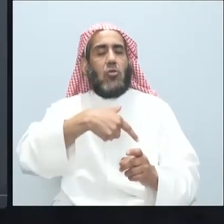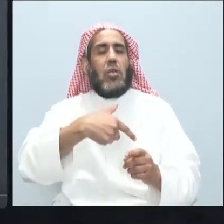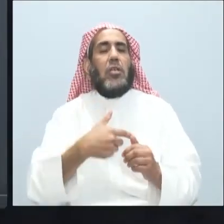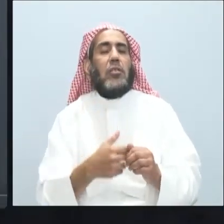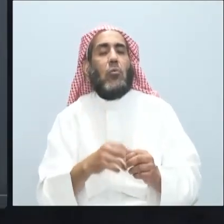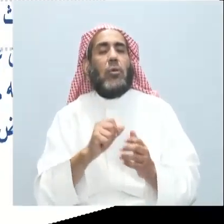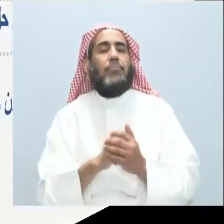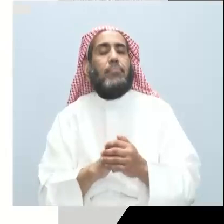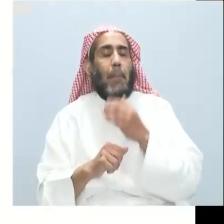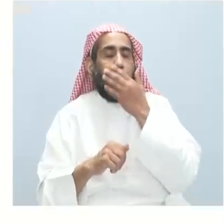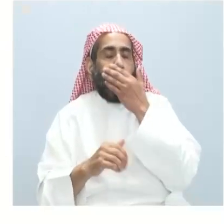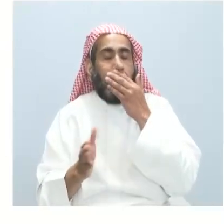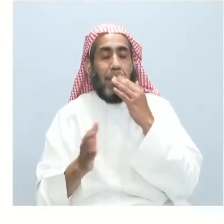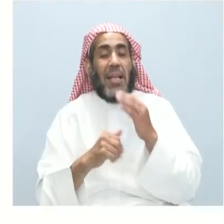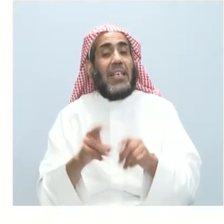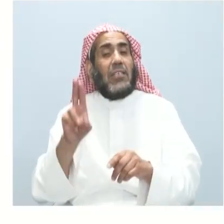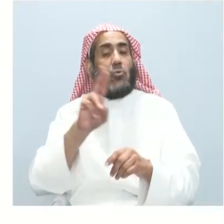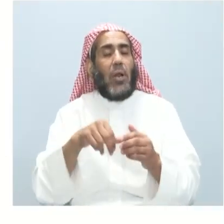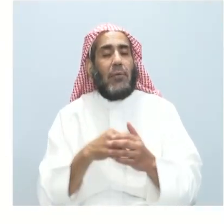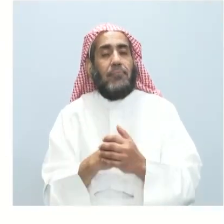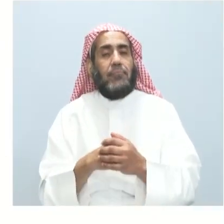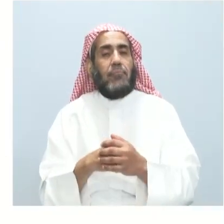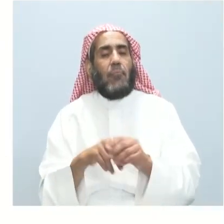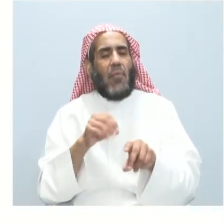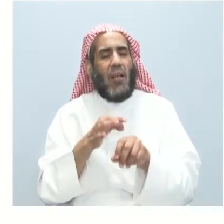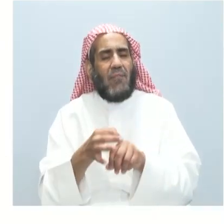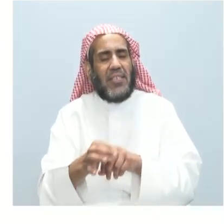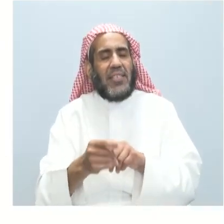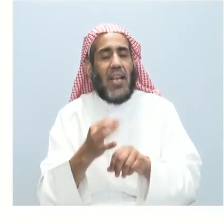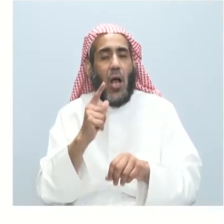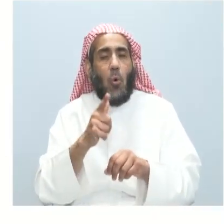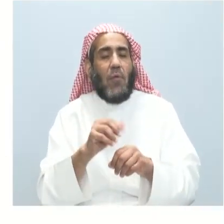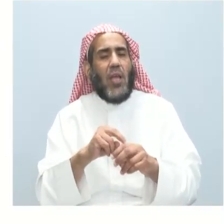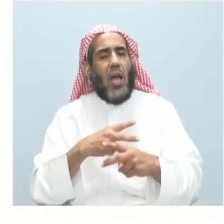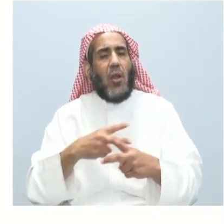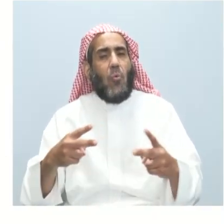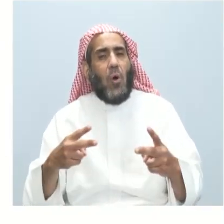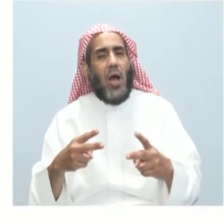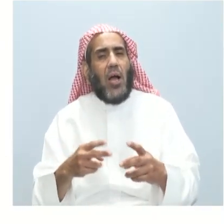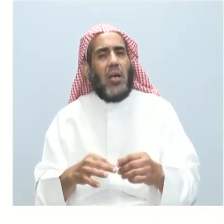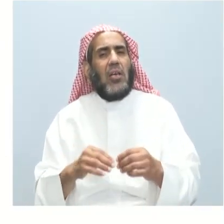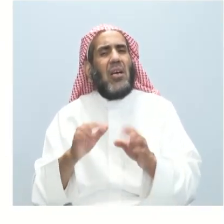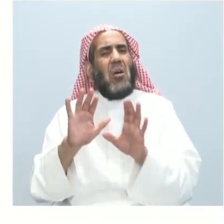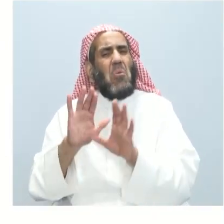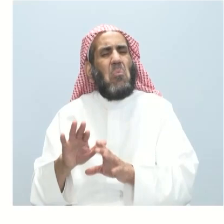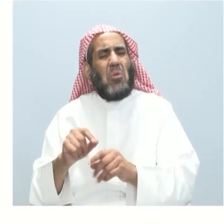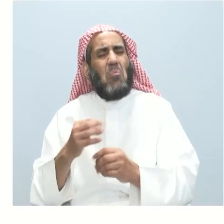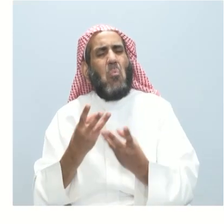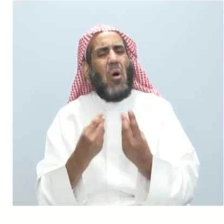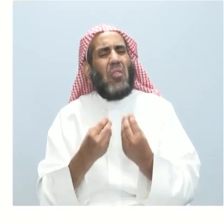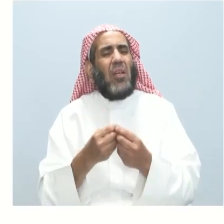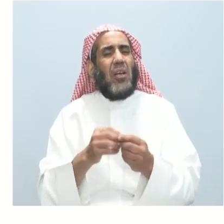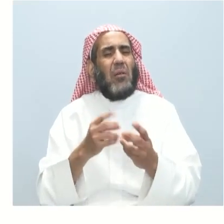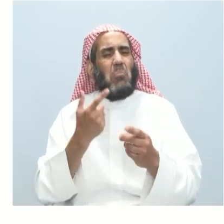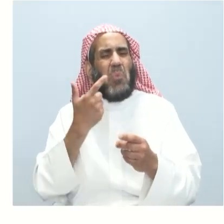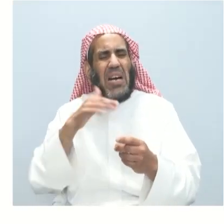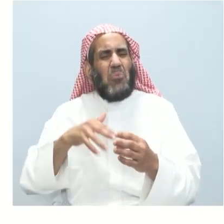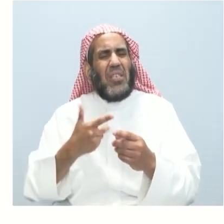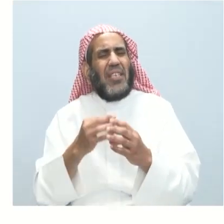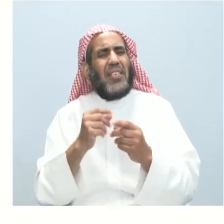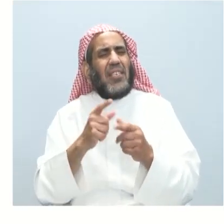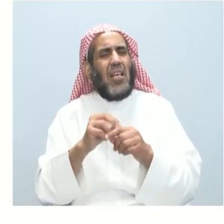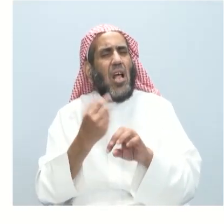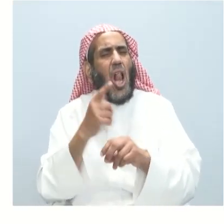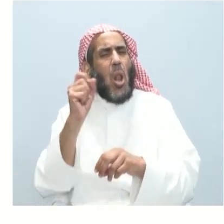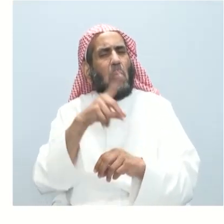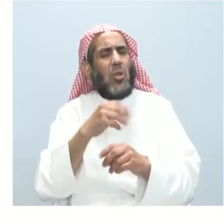زوجها ناتي هنا الى سؤال اخر فصل القول في انواع المعتدات موضحا مده العده